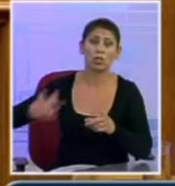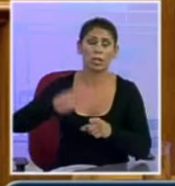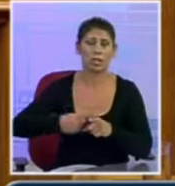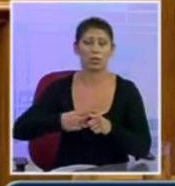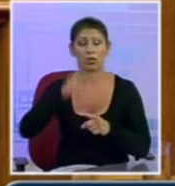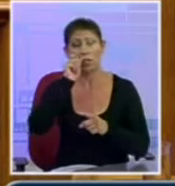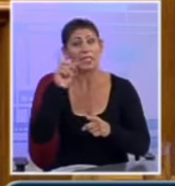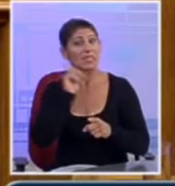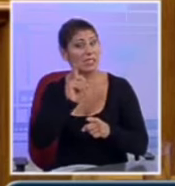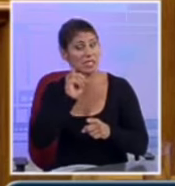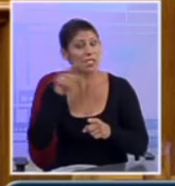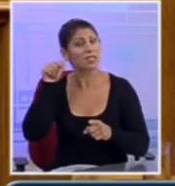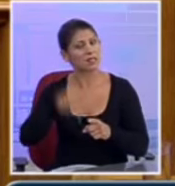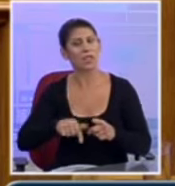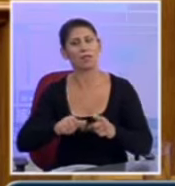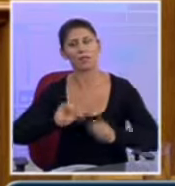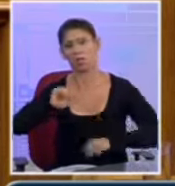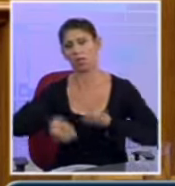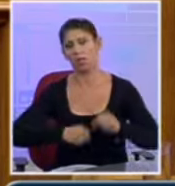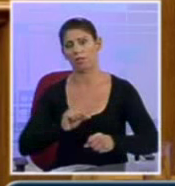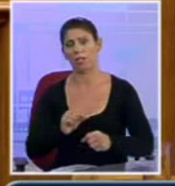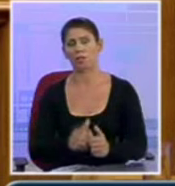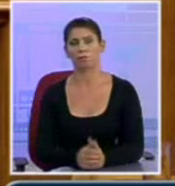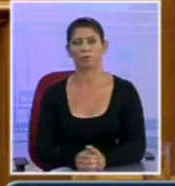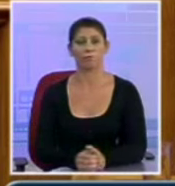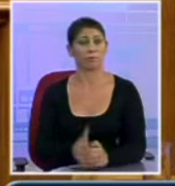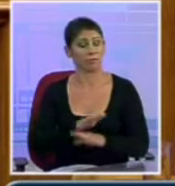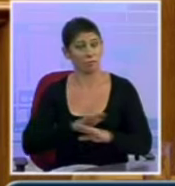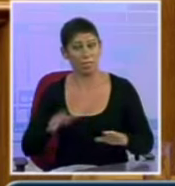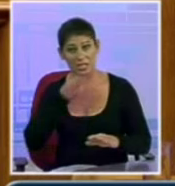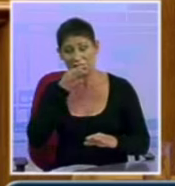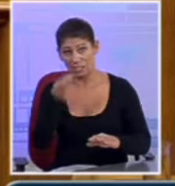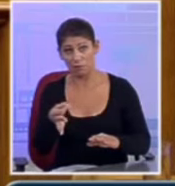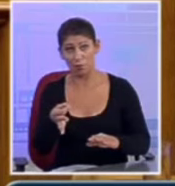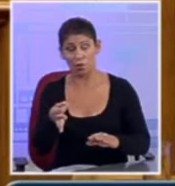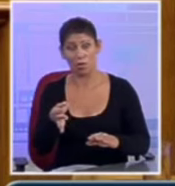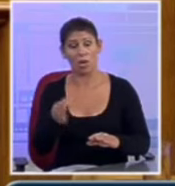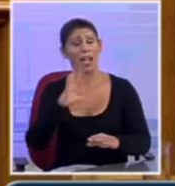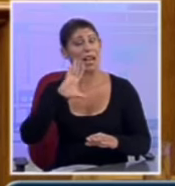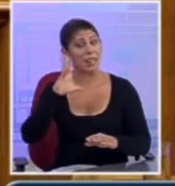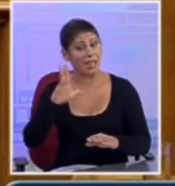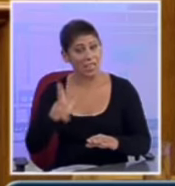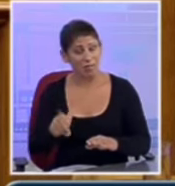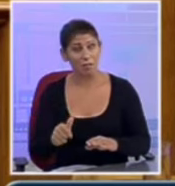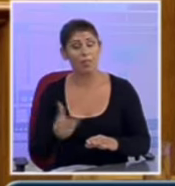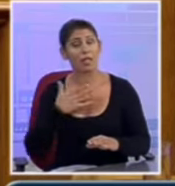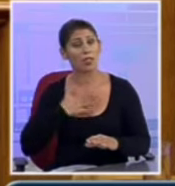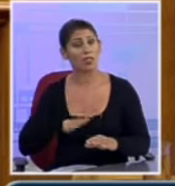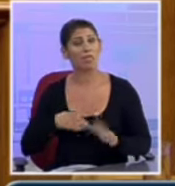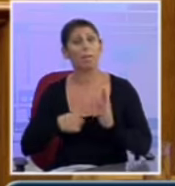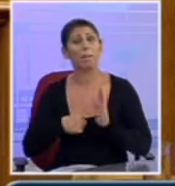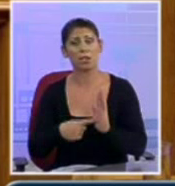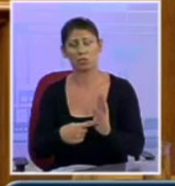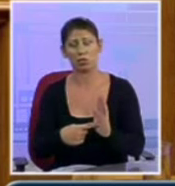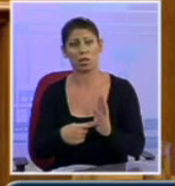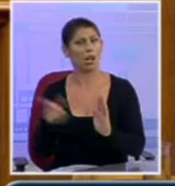των Ελληνίδων σε αυτή μας την προσπάθεια. Και τελειώνω λέγοντας ότι καθημερινά θέλουμε την παρουσία